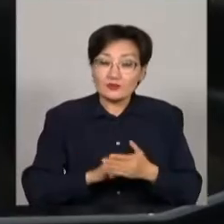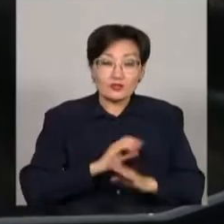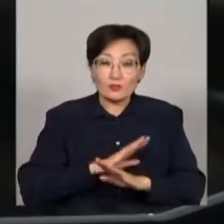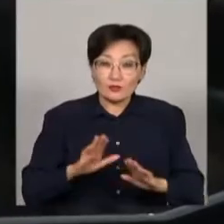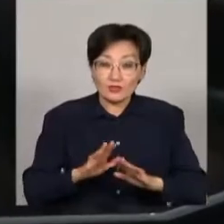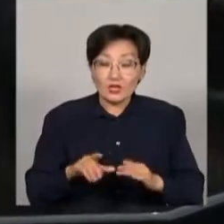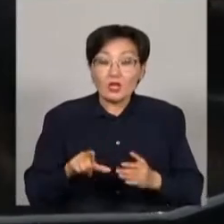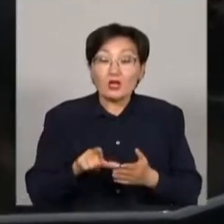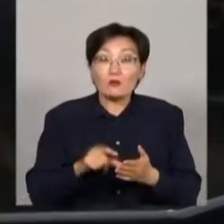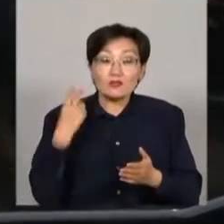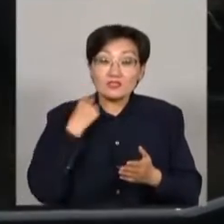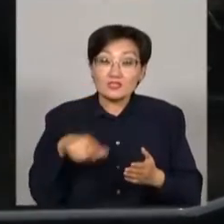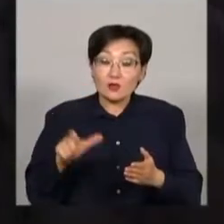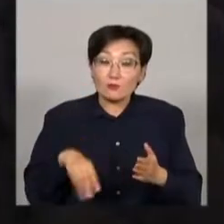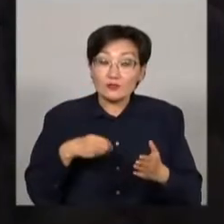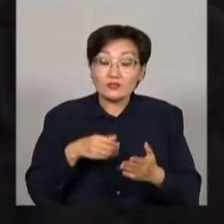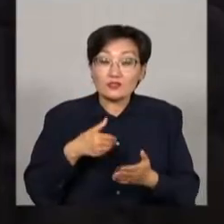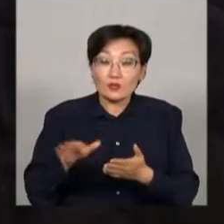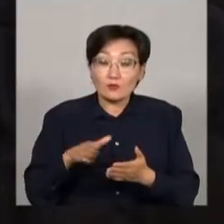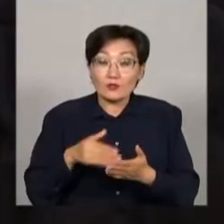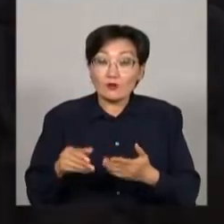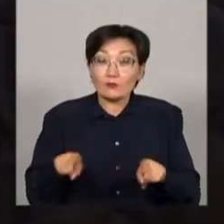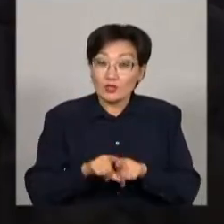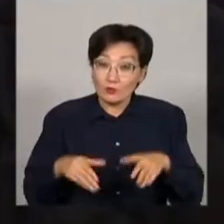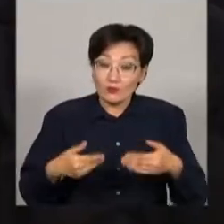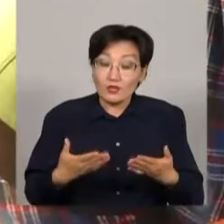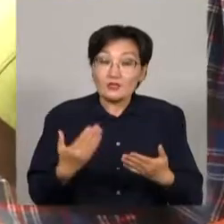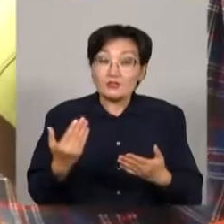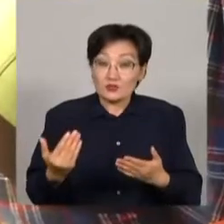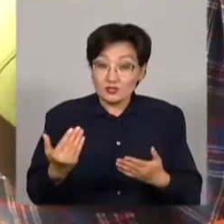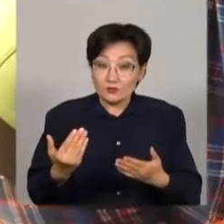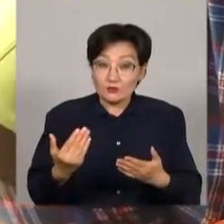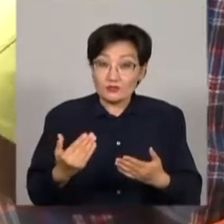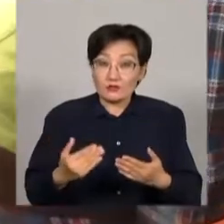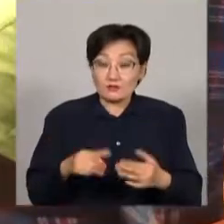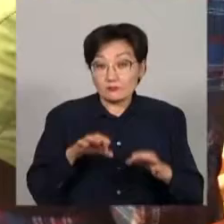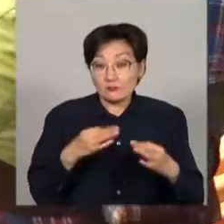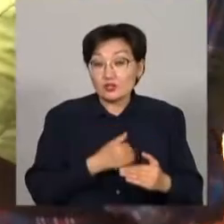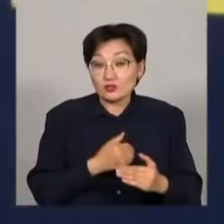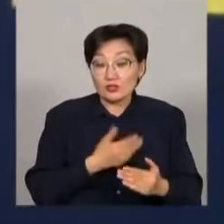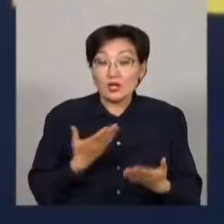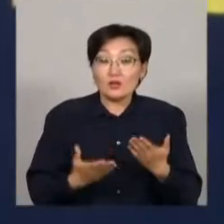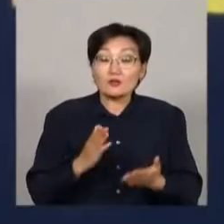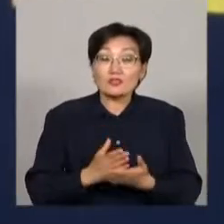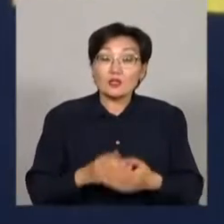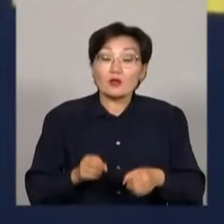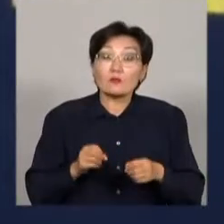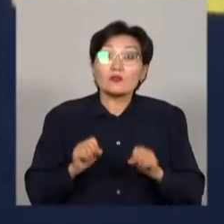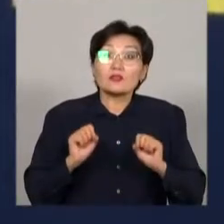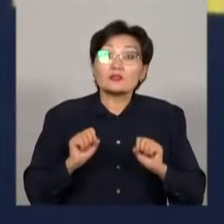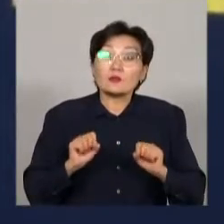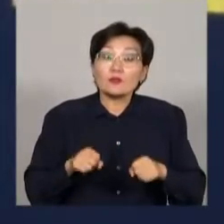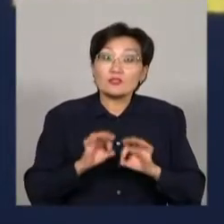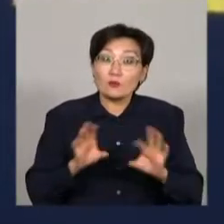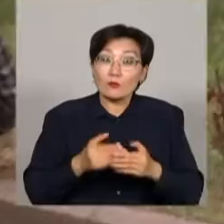Безусловно, алиментщик может и отказаться от заманчивого предложения. Дело, как говорится, добровольное. Но есть риск, что потом придется